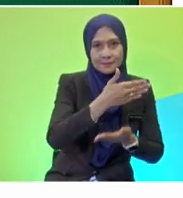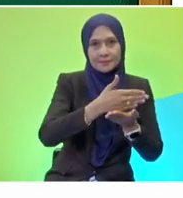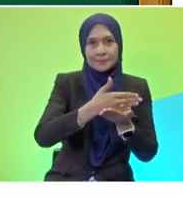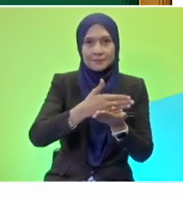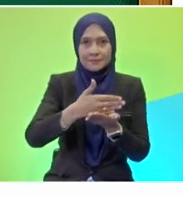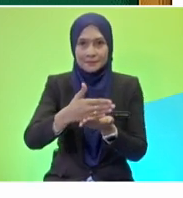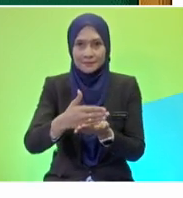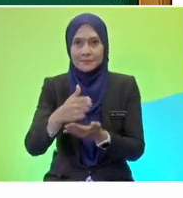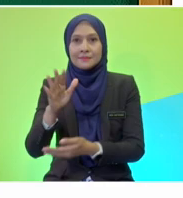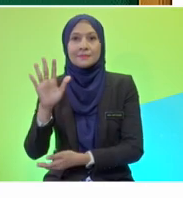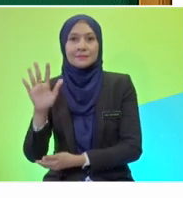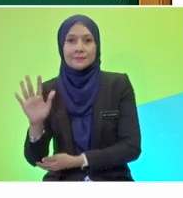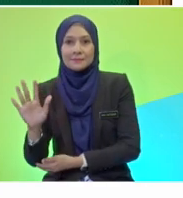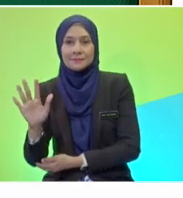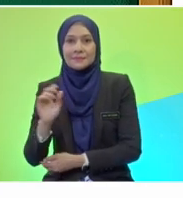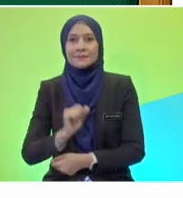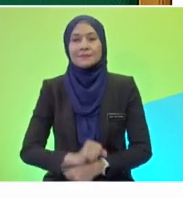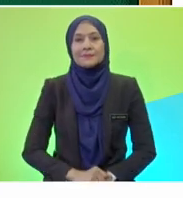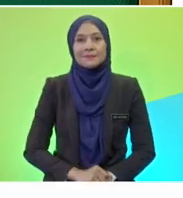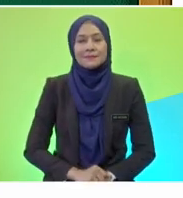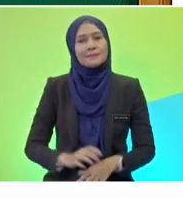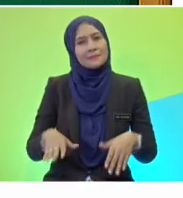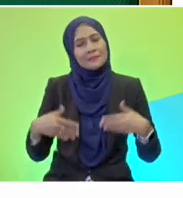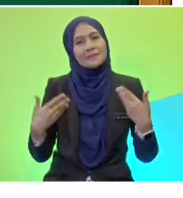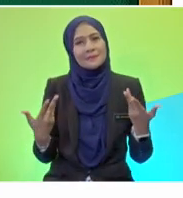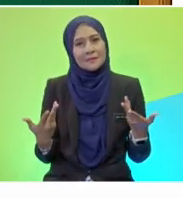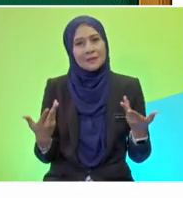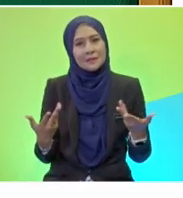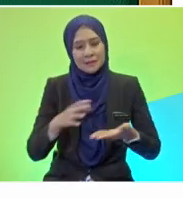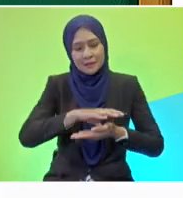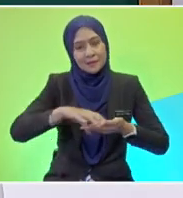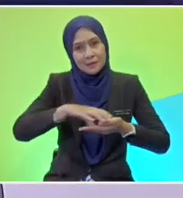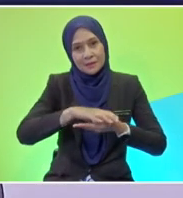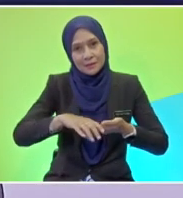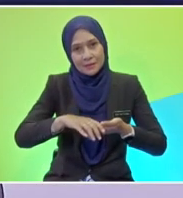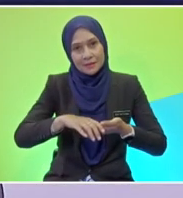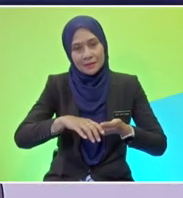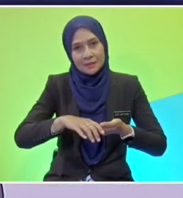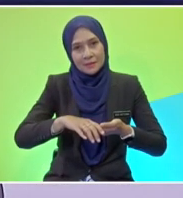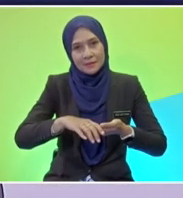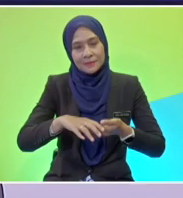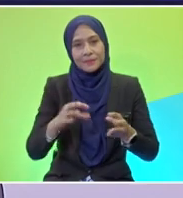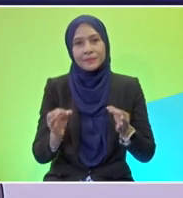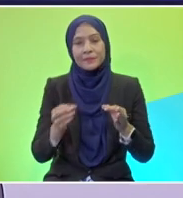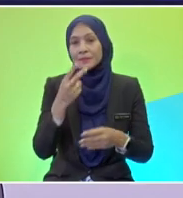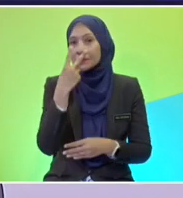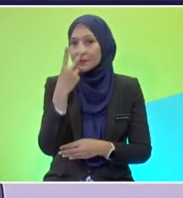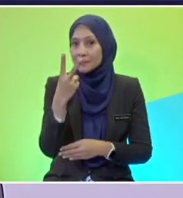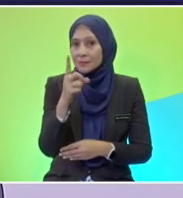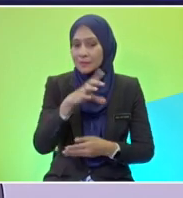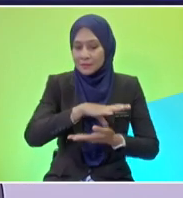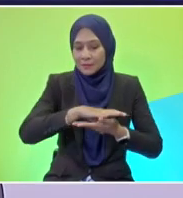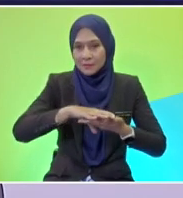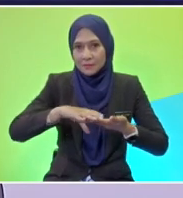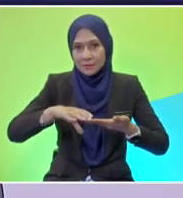10 tolak 5. Ha, macam mana kita nak gunakan kad gerak baki ni? Okey. Kalau Kak Fika tengok kita ada satu kad ni dan